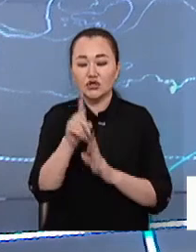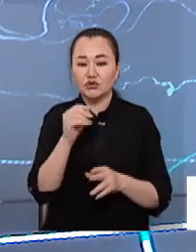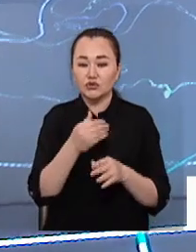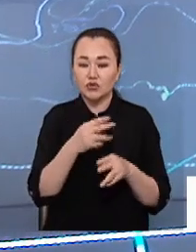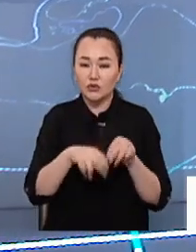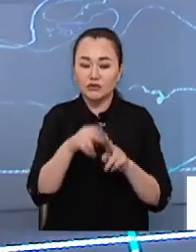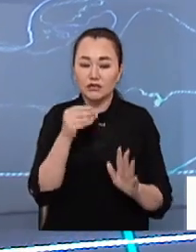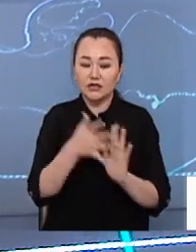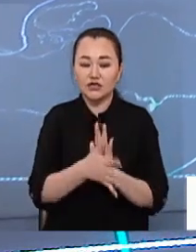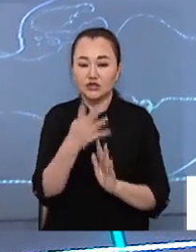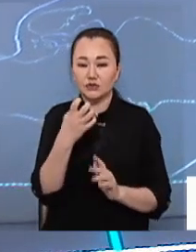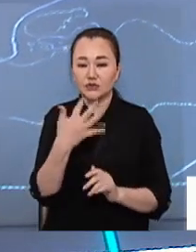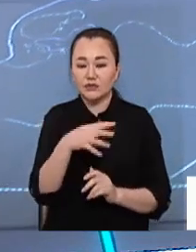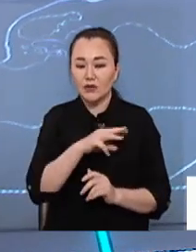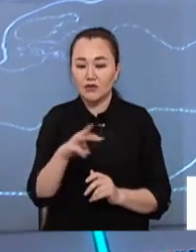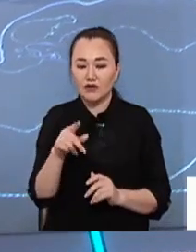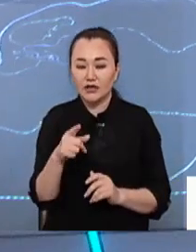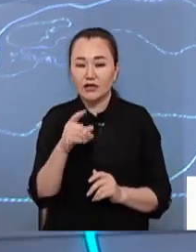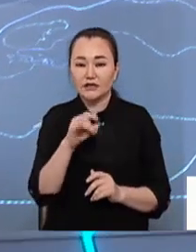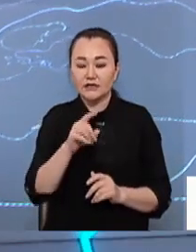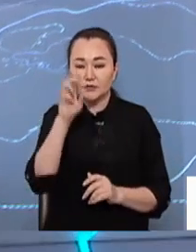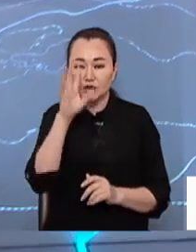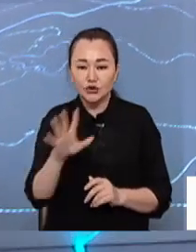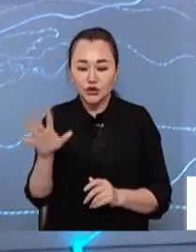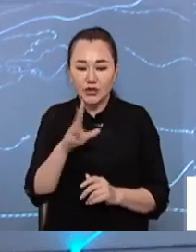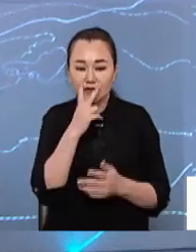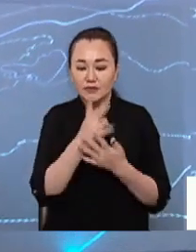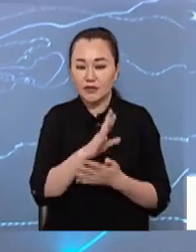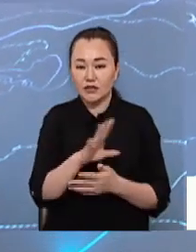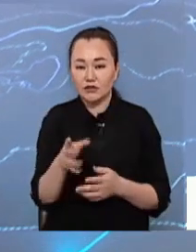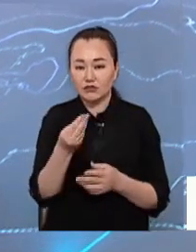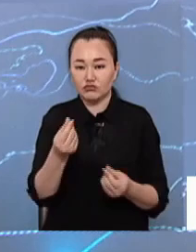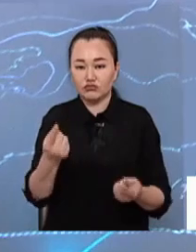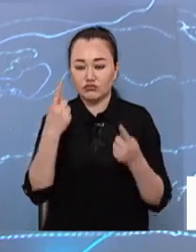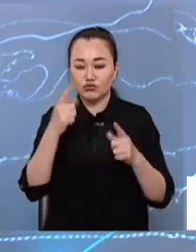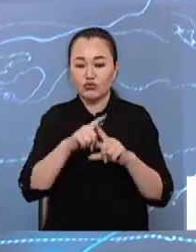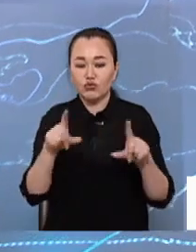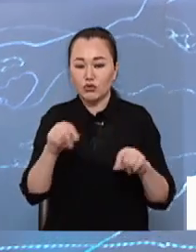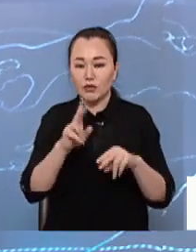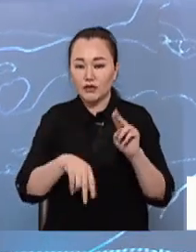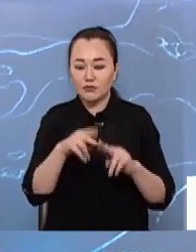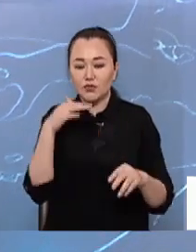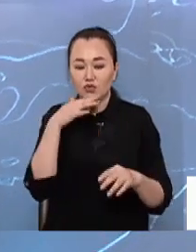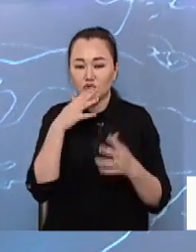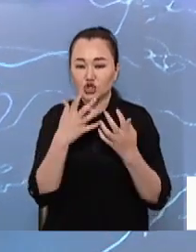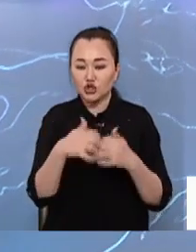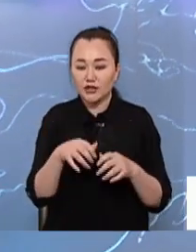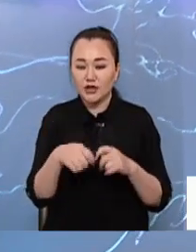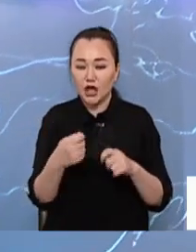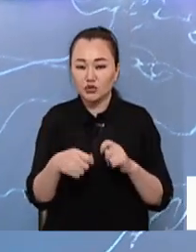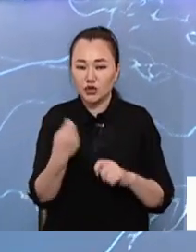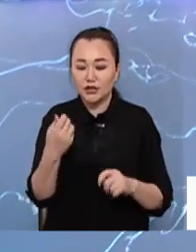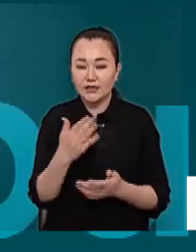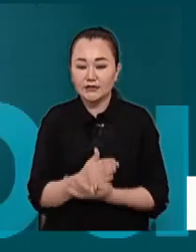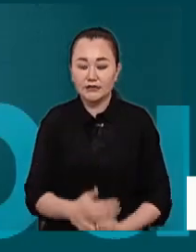было затрачено 450 миллионов тенге из бюджета. И несмотря на внушительную сумму, школу построили с многочисленными